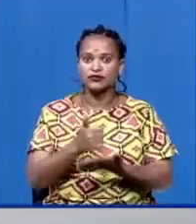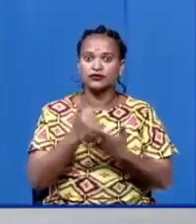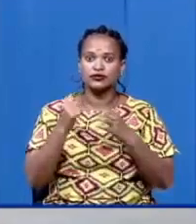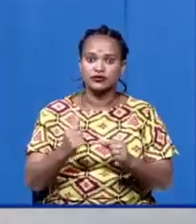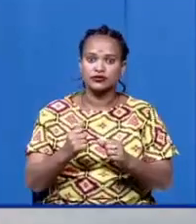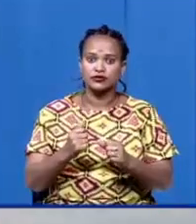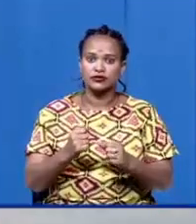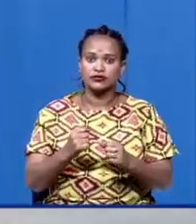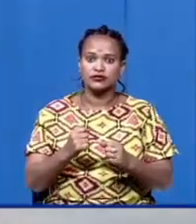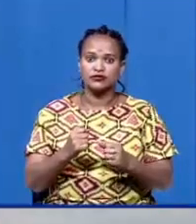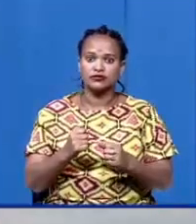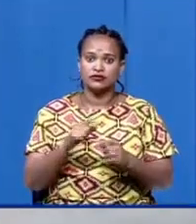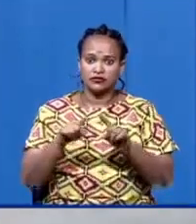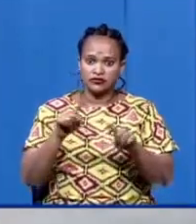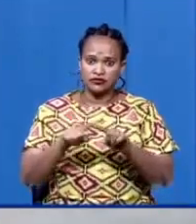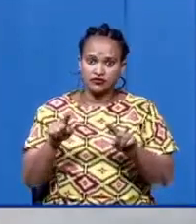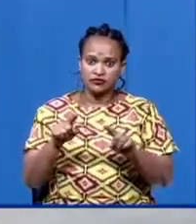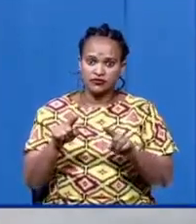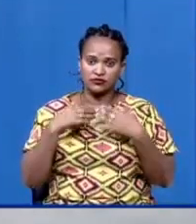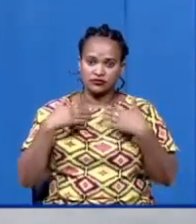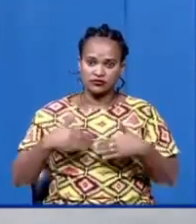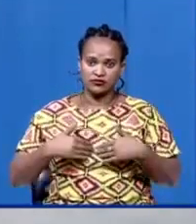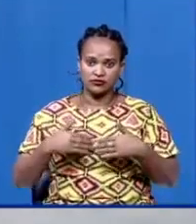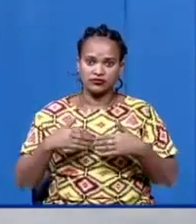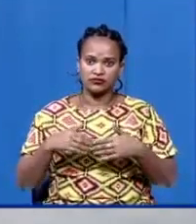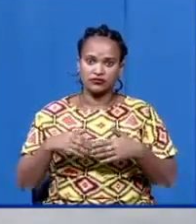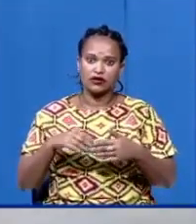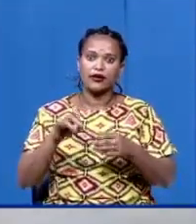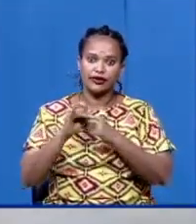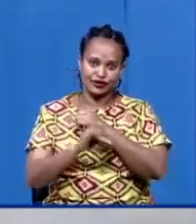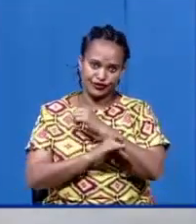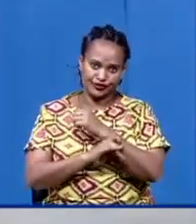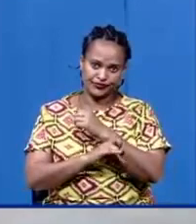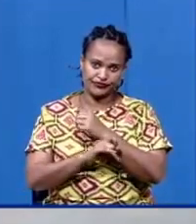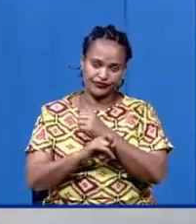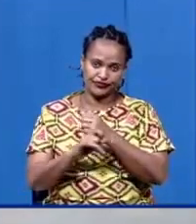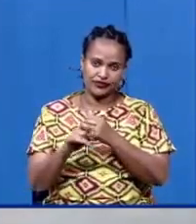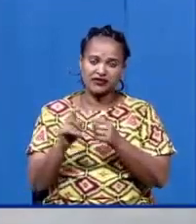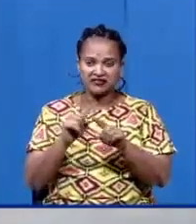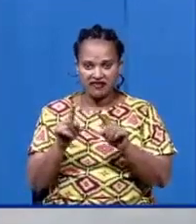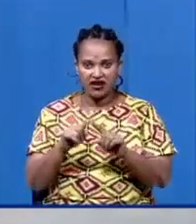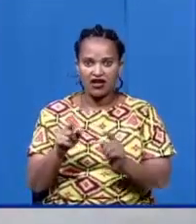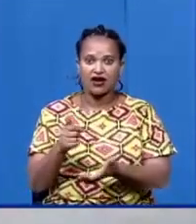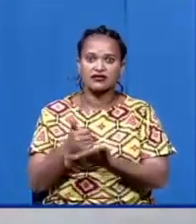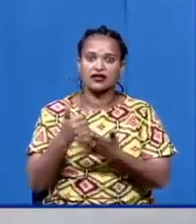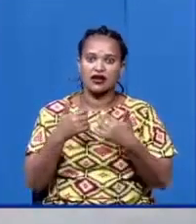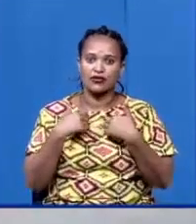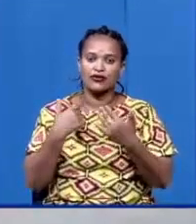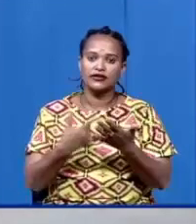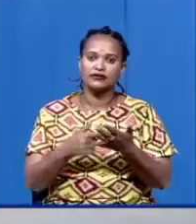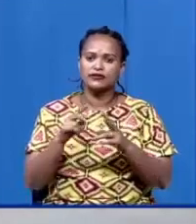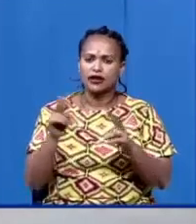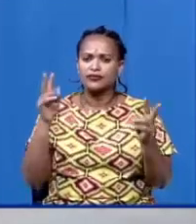خيلو كاب استفال عليو اكالات كاب دونر ايجنسيس زرخو استفال عليو حاجزات اللو نتي